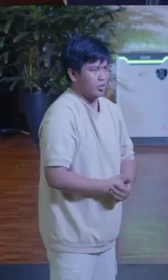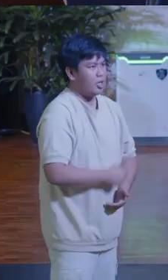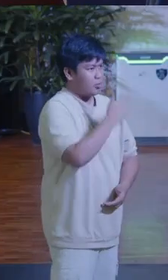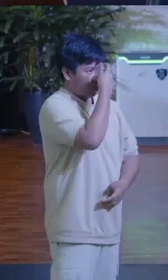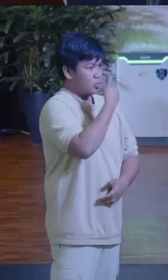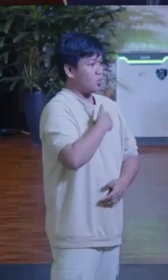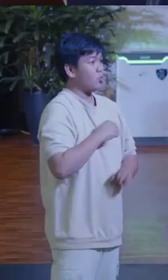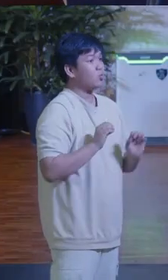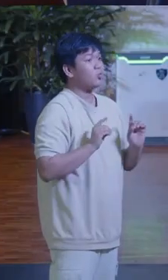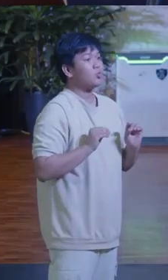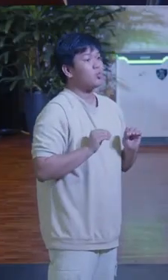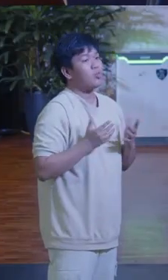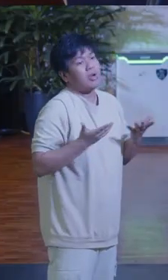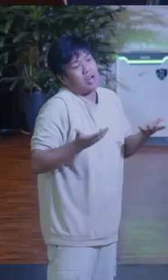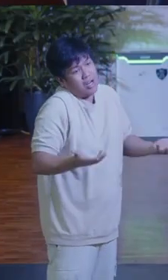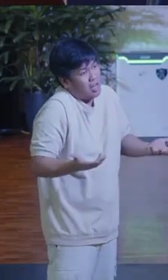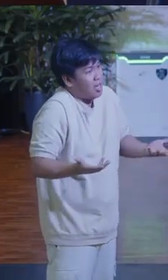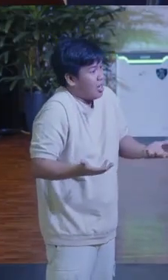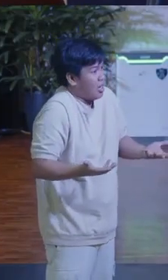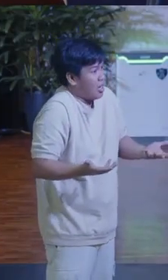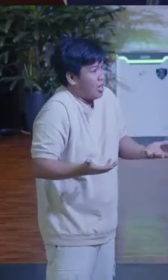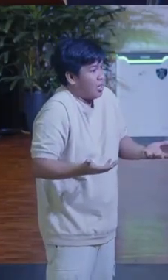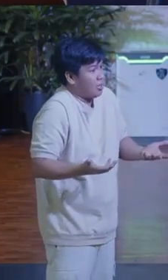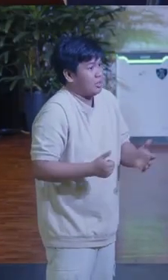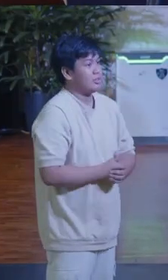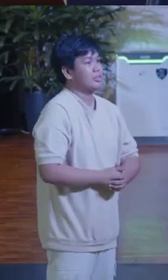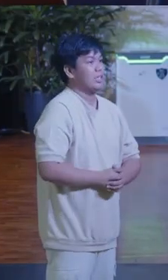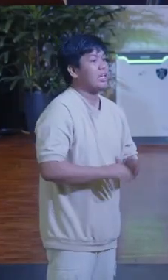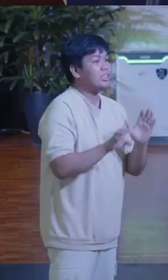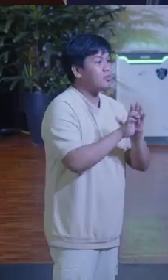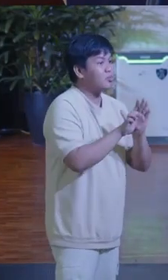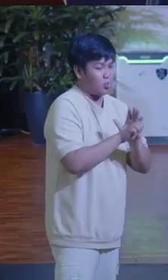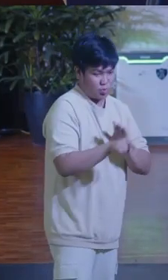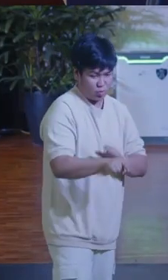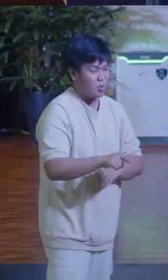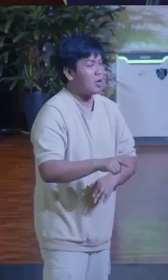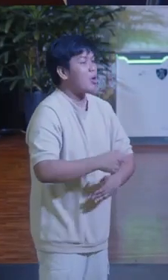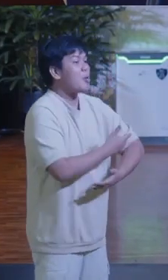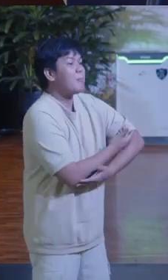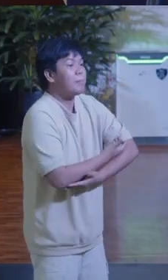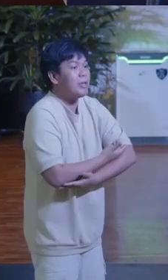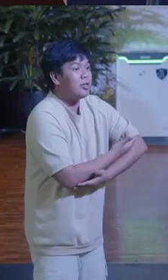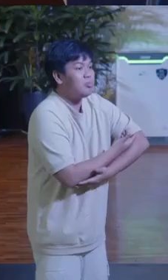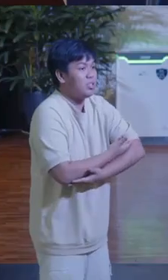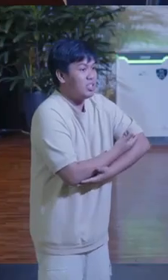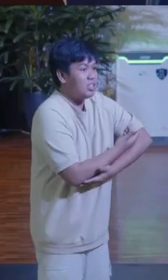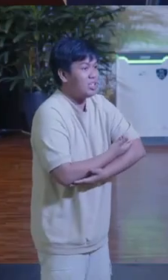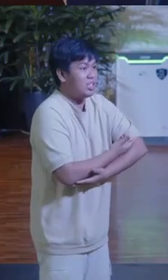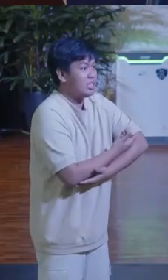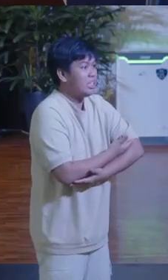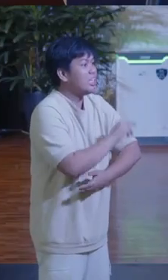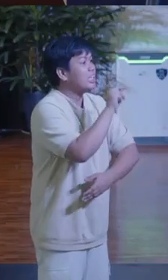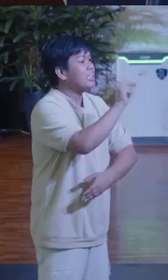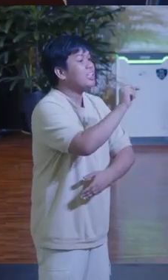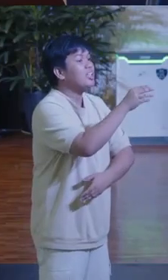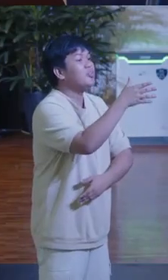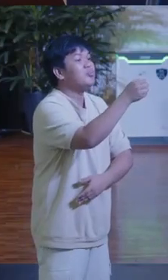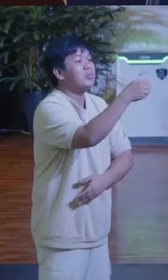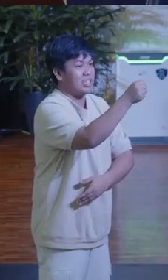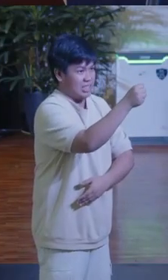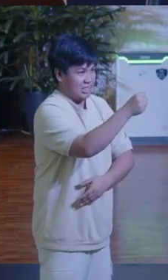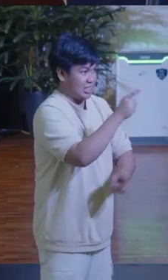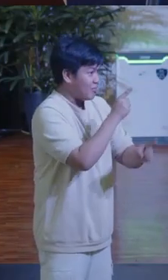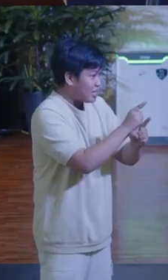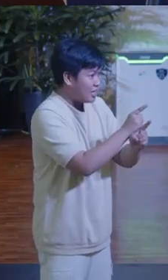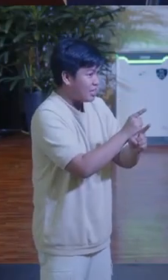isang bata halimbawa na naghihintay ng grasya ng kanyang magulang para bigyan siya ng laruan na